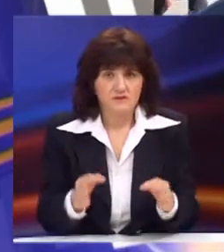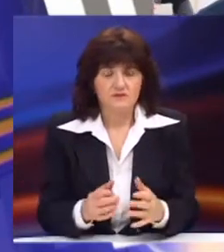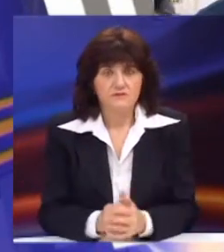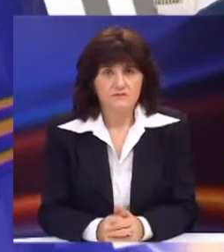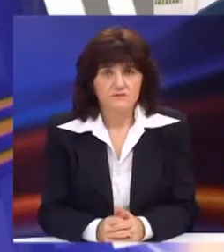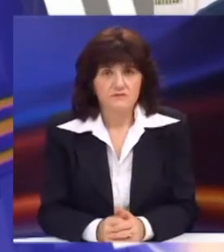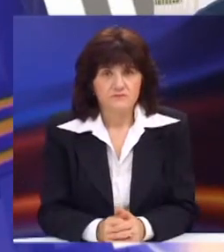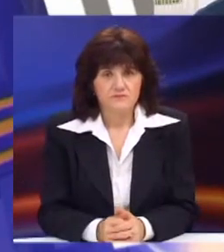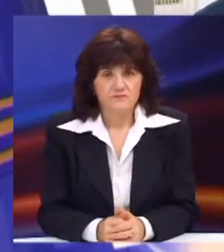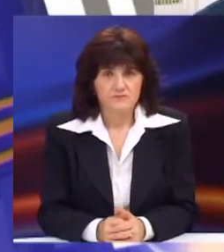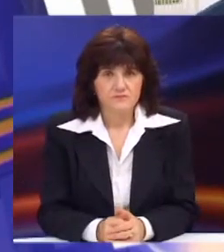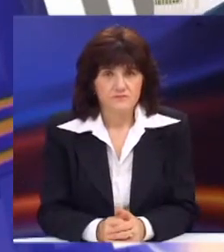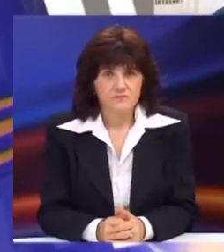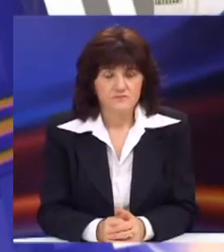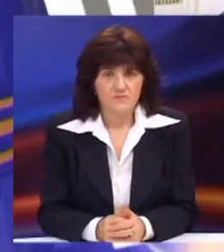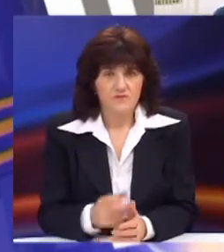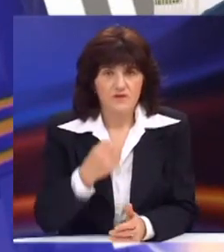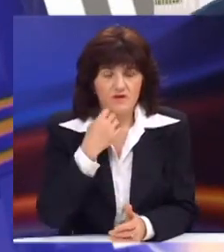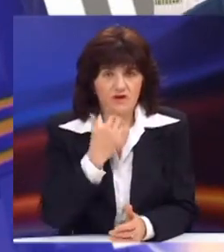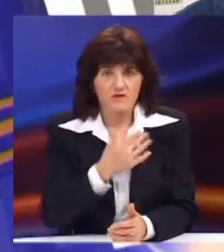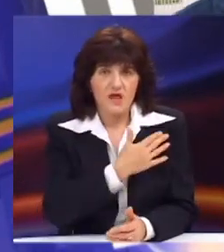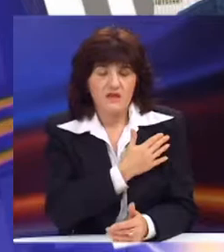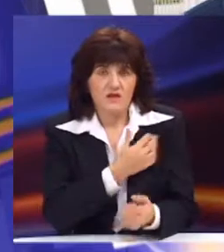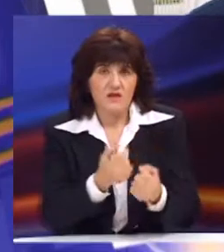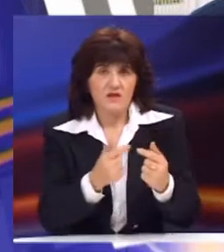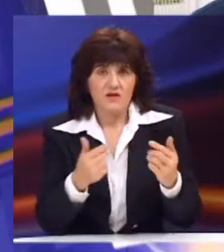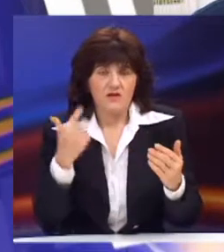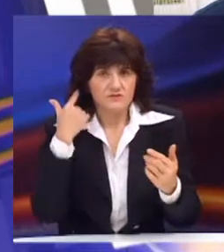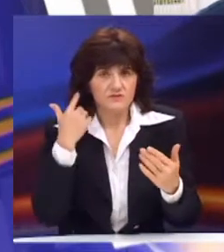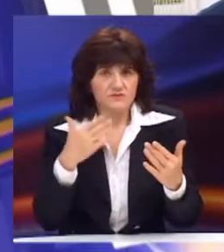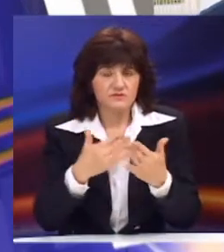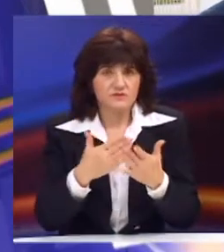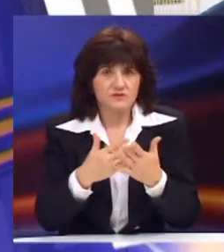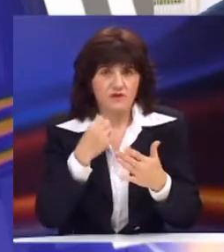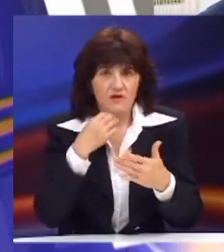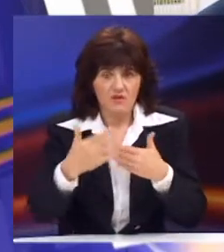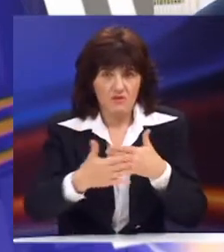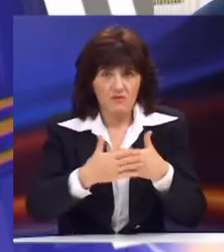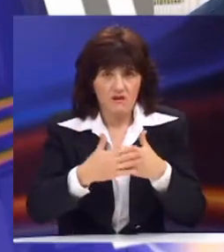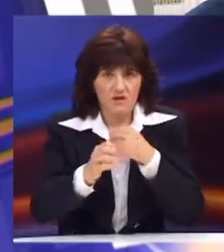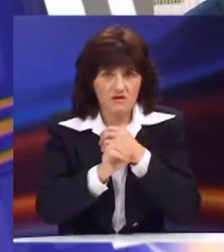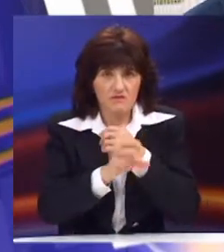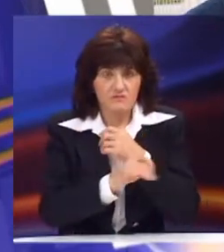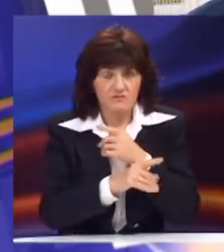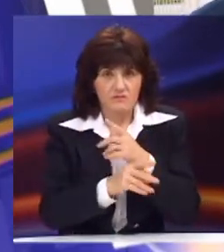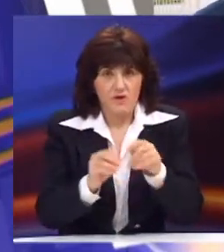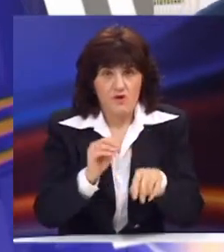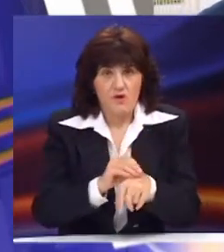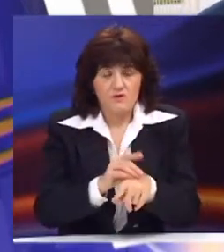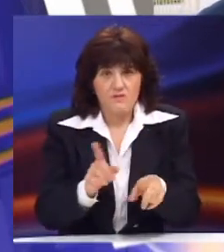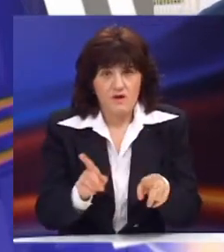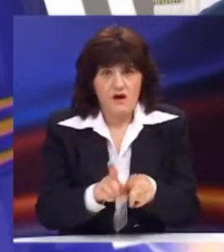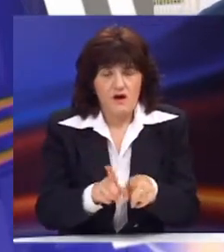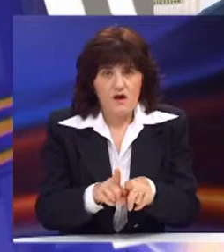to je sigurno da nam smeta, jer ipak kad teretnjak prolazi, nekad se desi, recimo kad smo tu blizu semofora, tačno